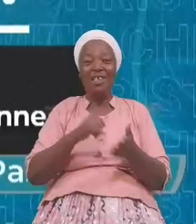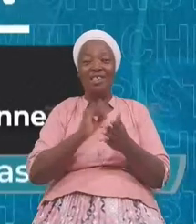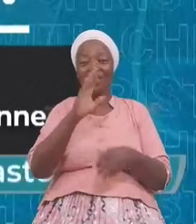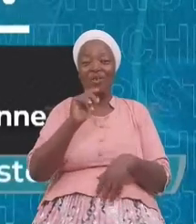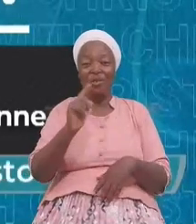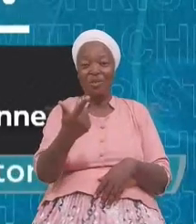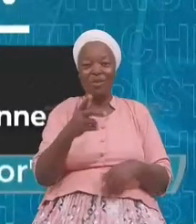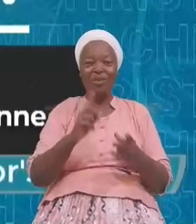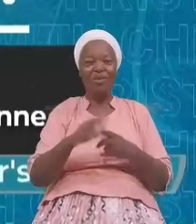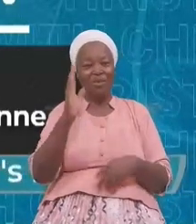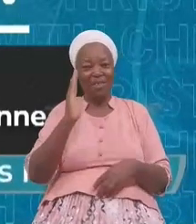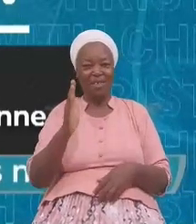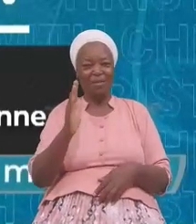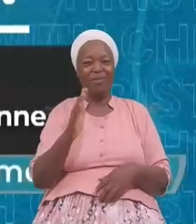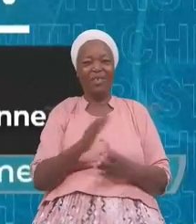témoigner.